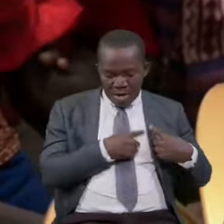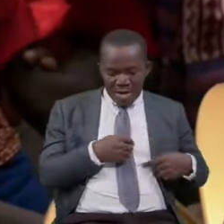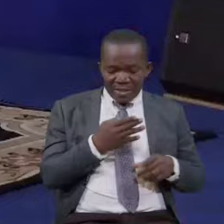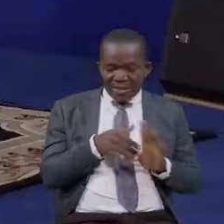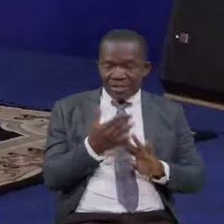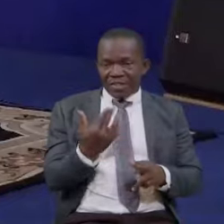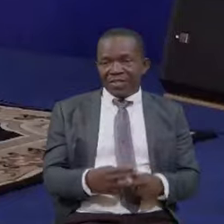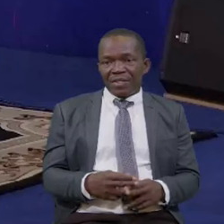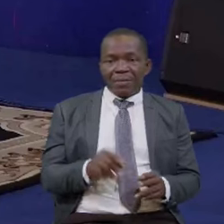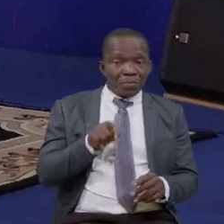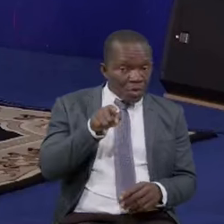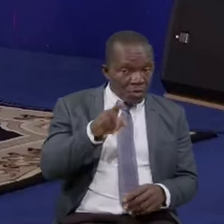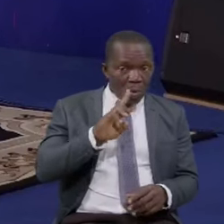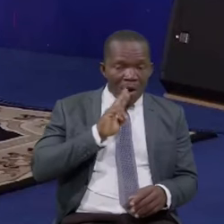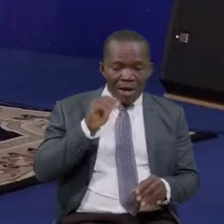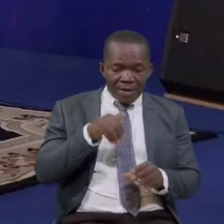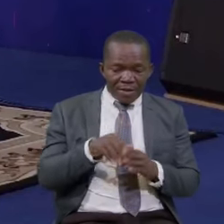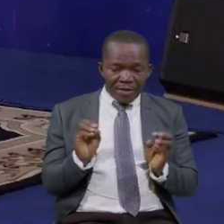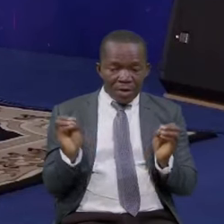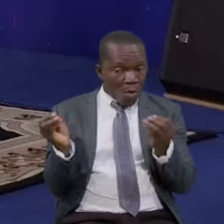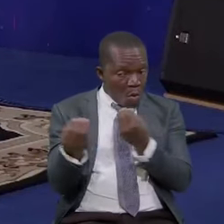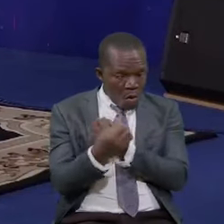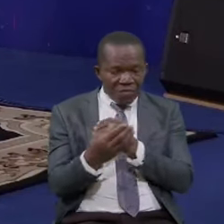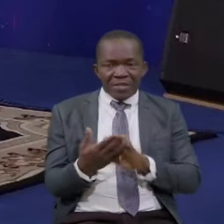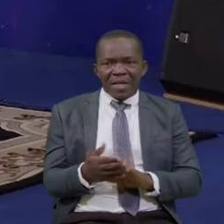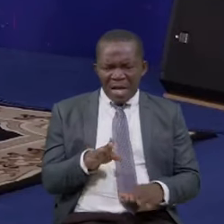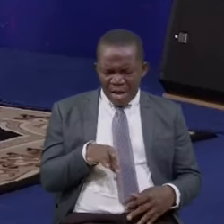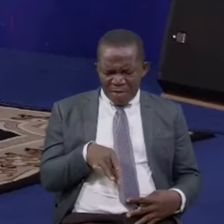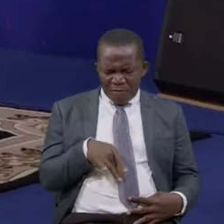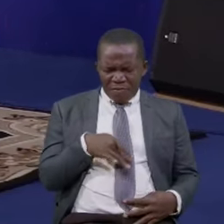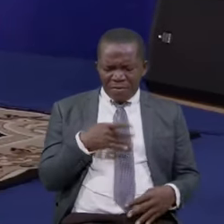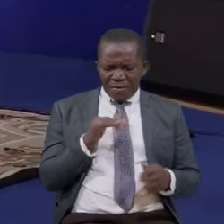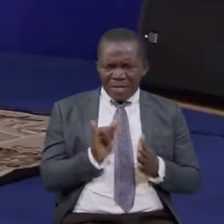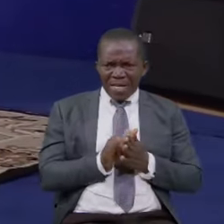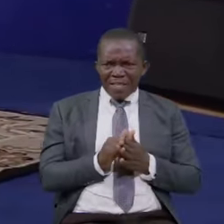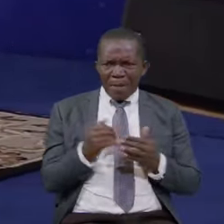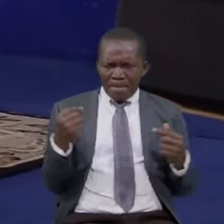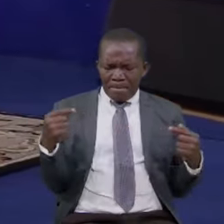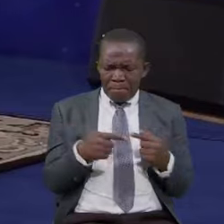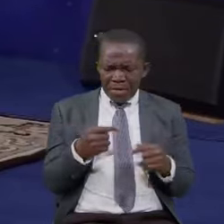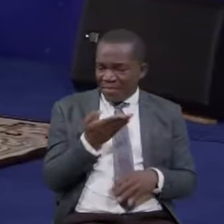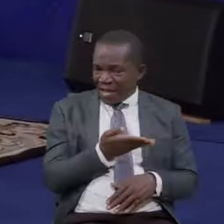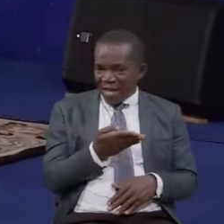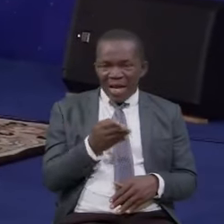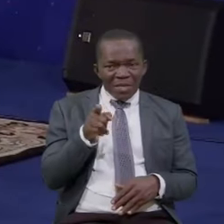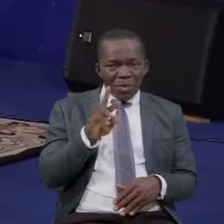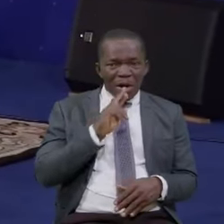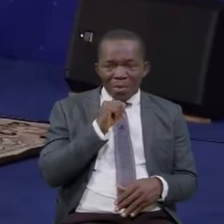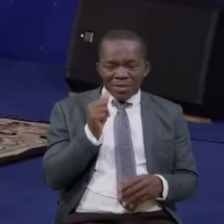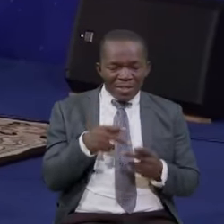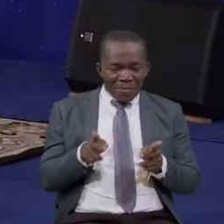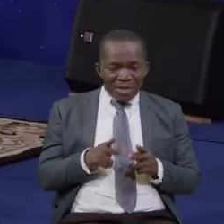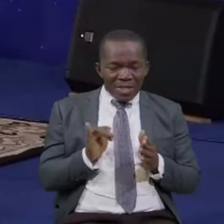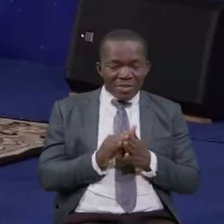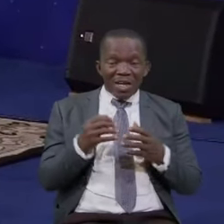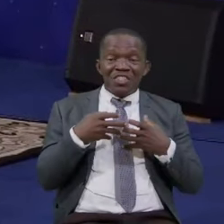quelque part au bureau et vous sentez douleur aigu quelque part et ce n'est pas quelque part vous pouvez crier au nom de Jésus au sang de Jésus